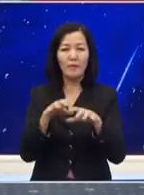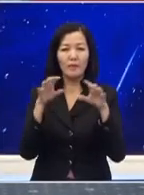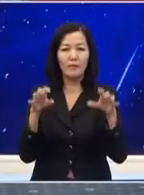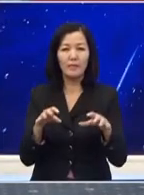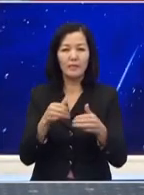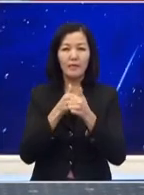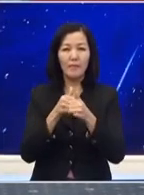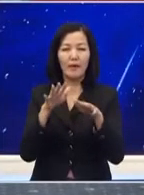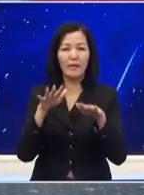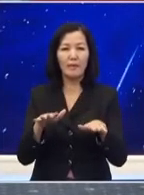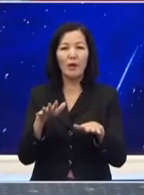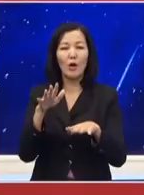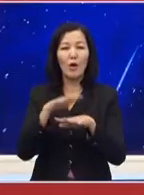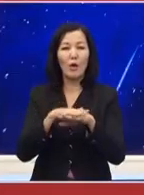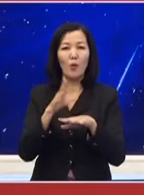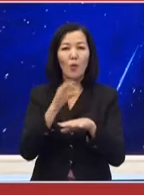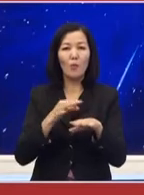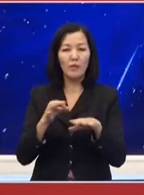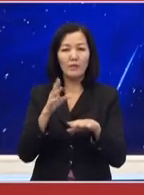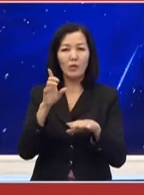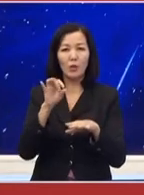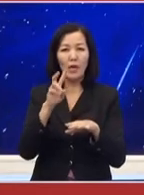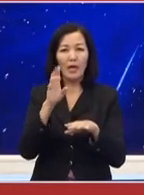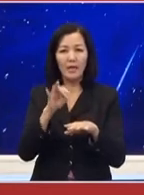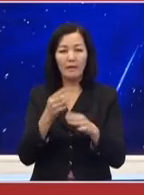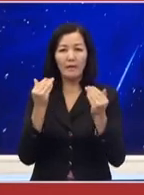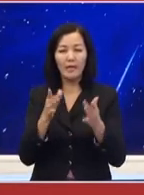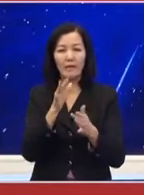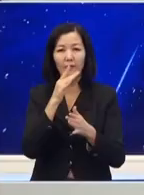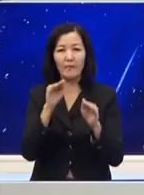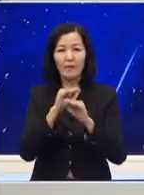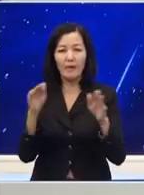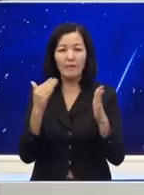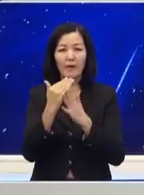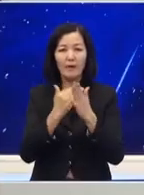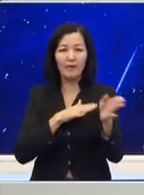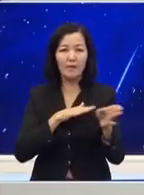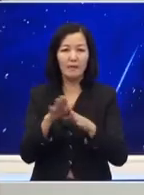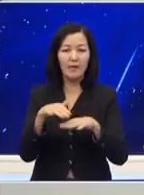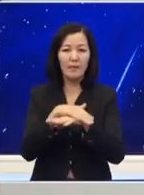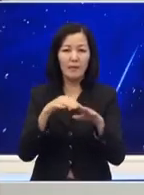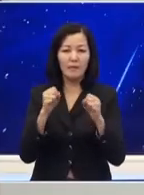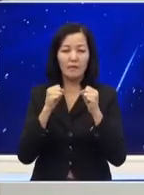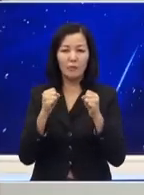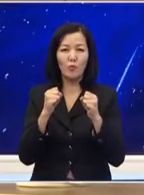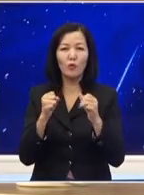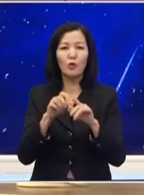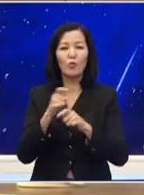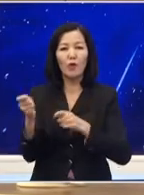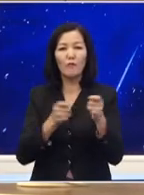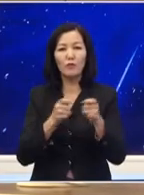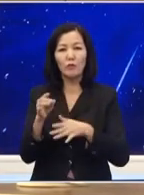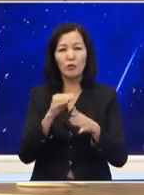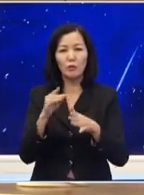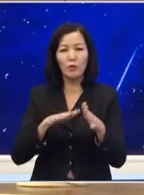председательством заместителя акима области Рустама Али. На данный момент в рамках программы развития массового спорта руководством ЖТСУского